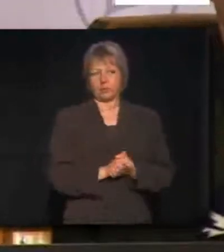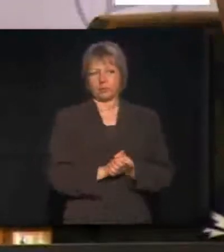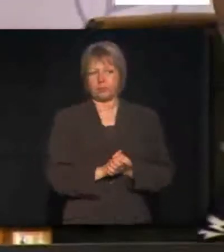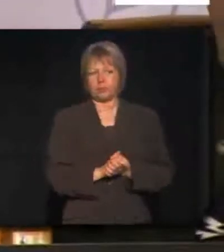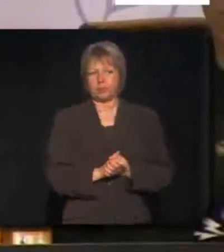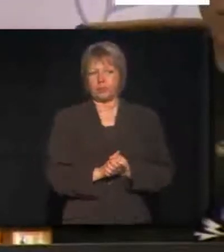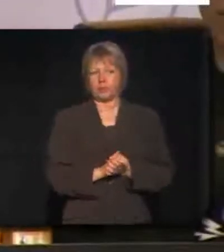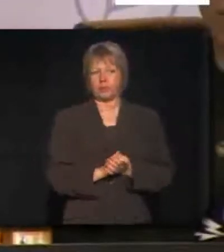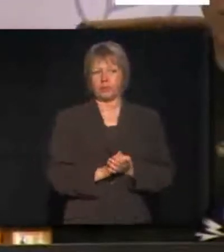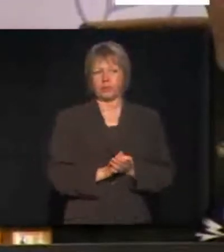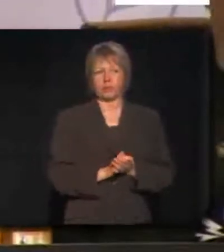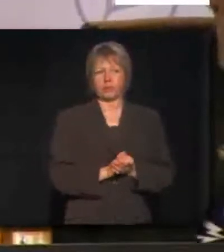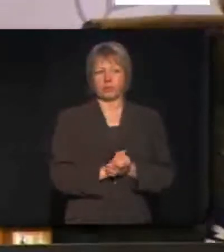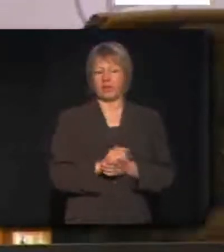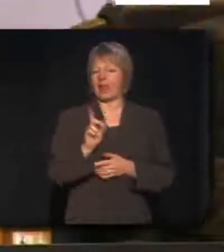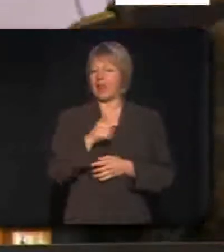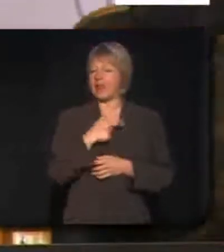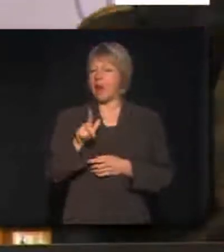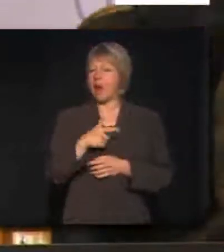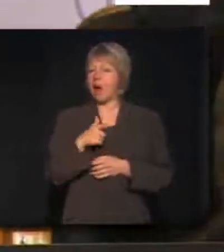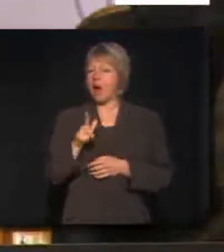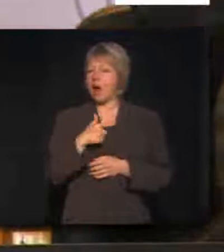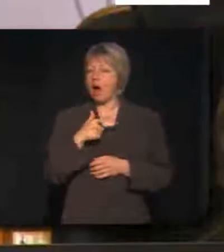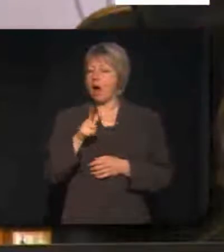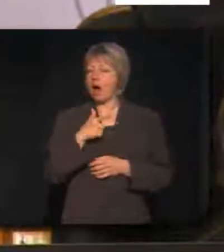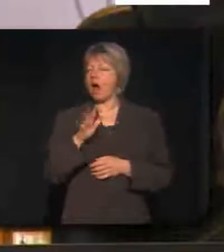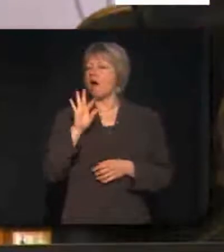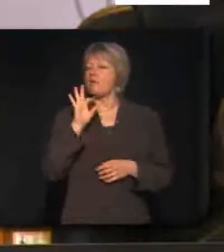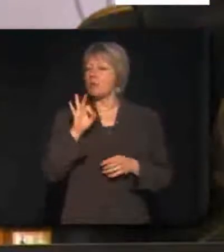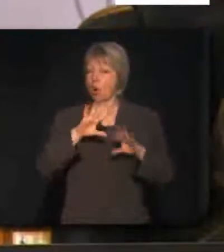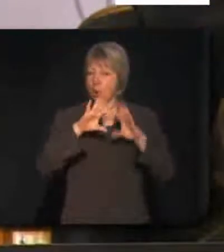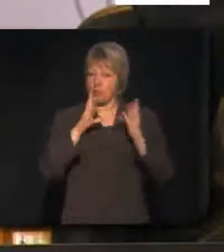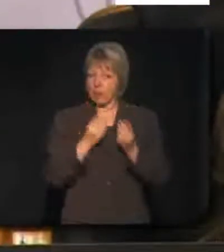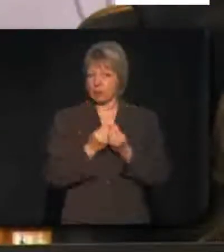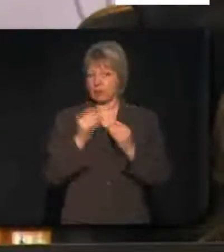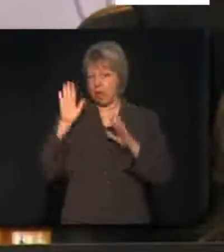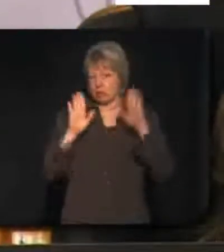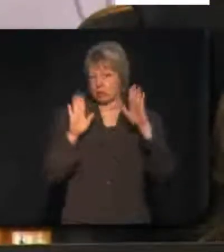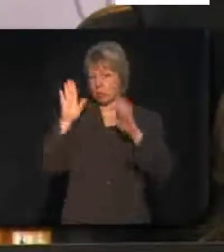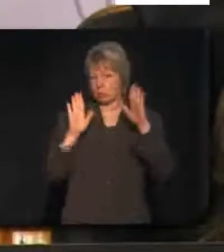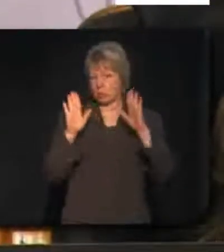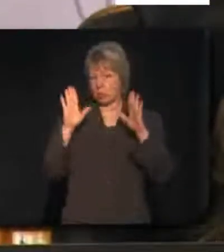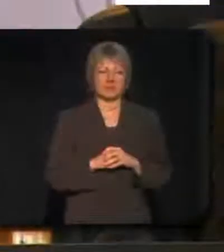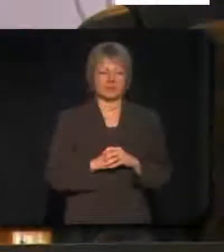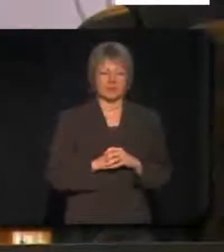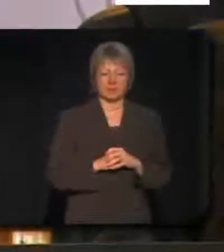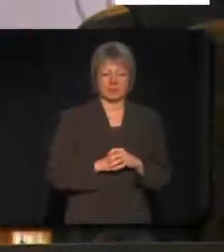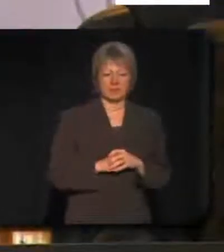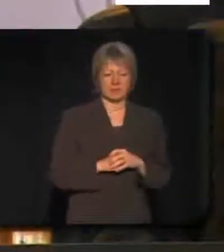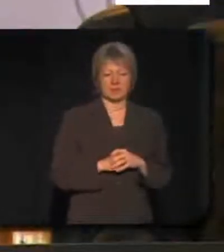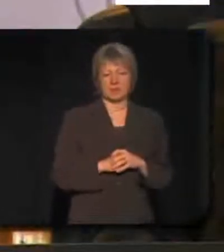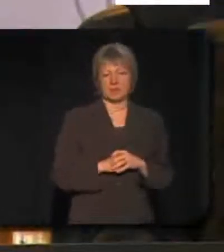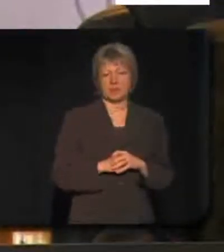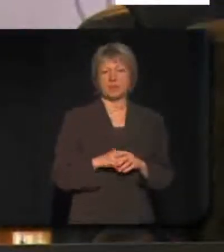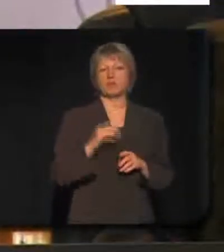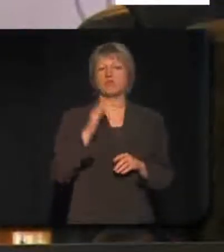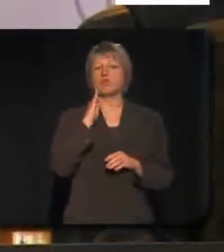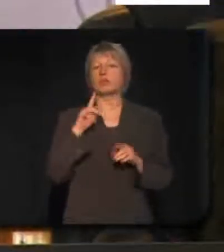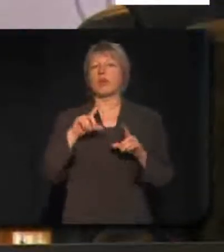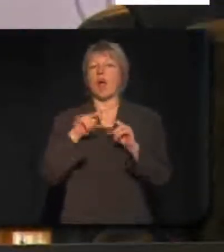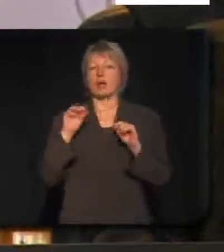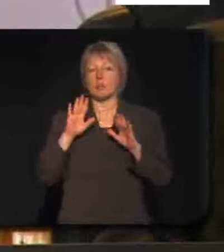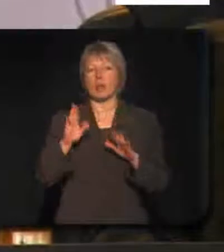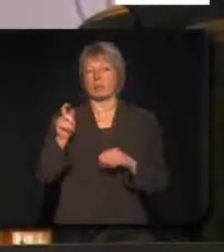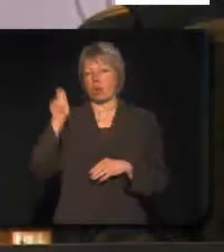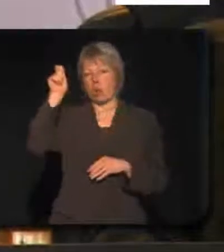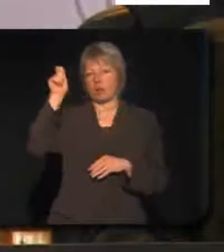und lila für die komplett Abstimmung in der geheimen Abstimmung bitte die Karten hochhalten